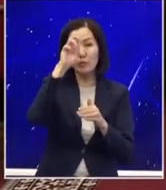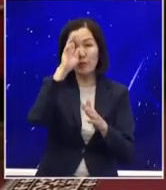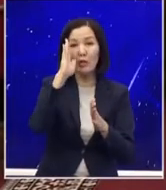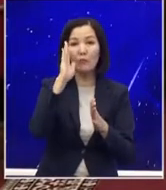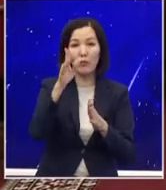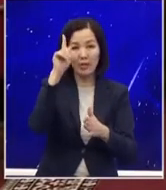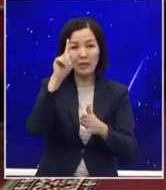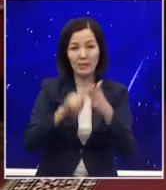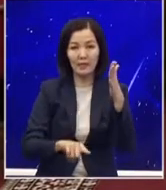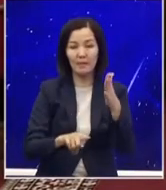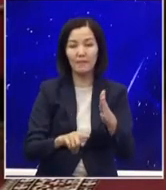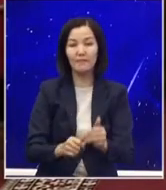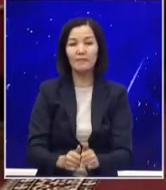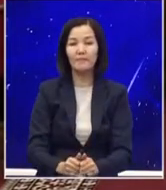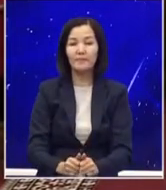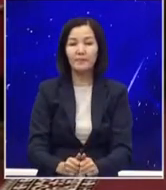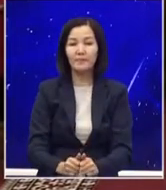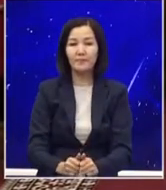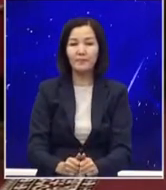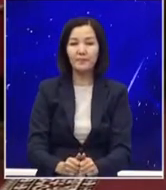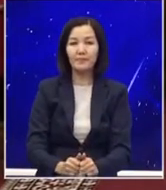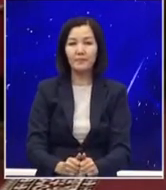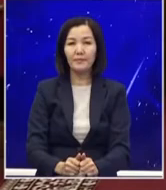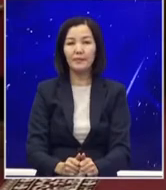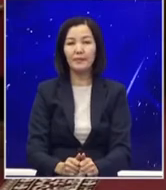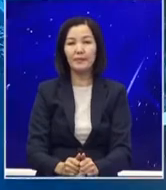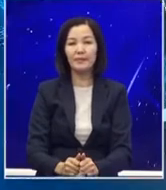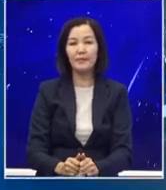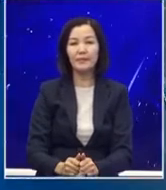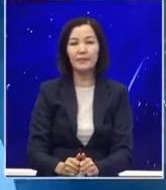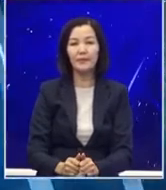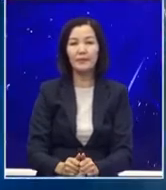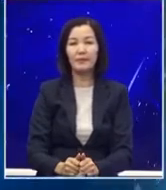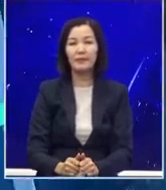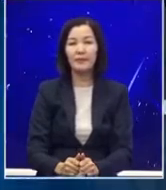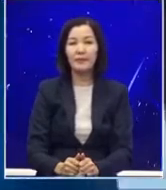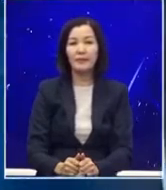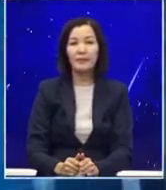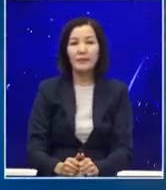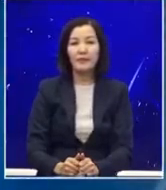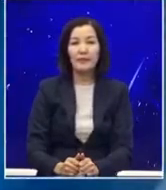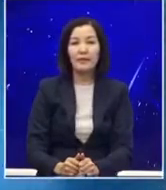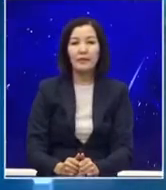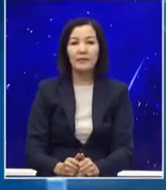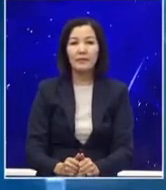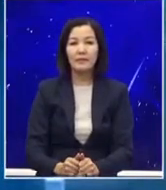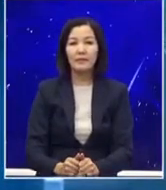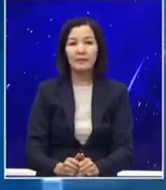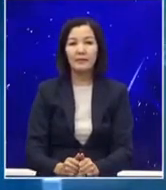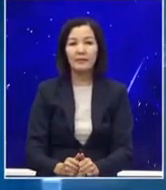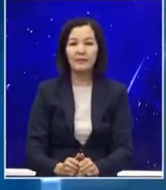мемлекеттердің қастарына қосылуына Алла нәсіп етіп жеткізсін, әмин демекшімін. Алмат Хамид, Жаслан Шынгенже, Жетісу